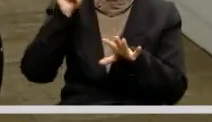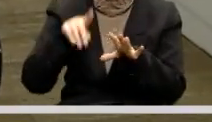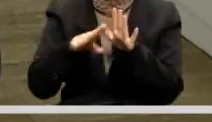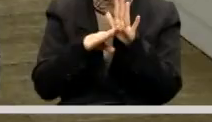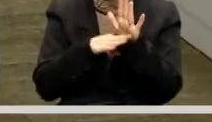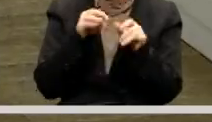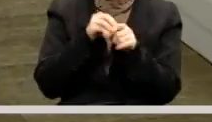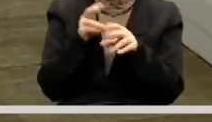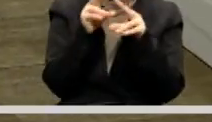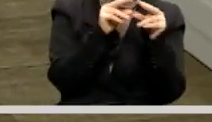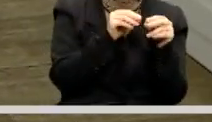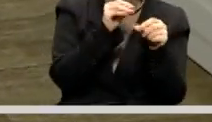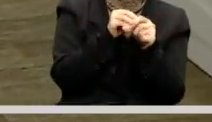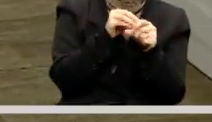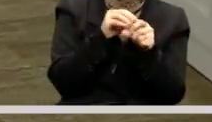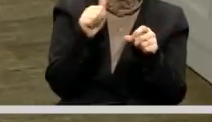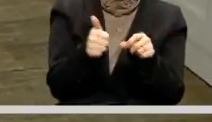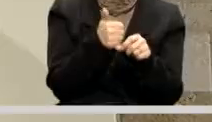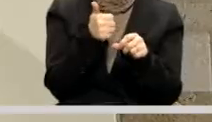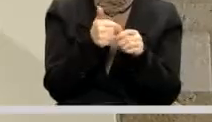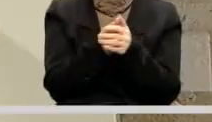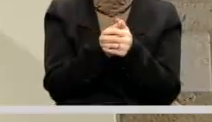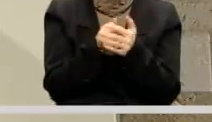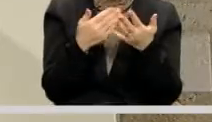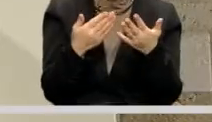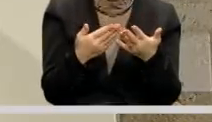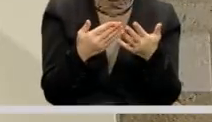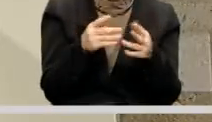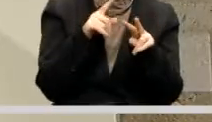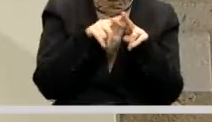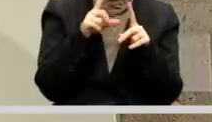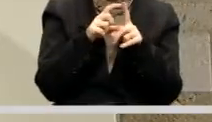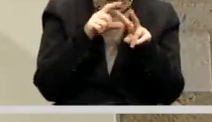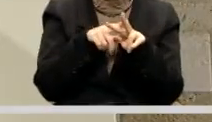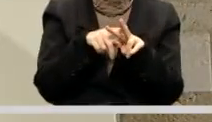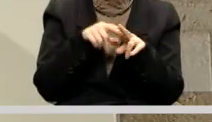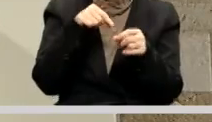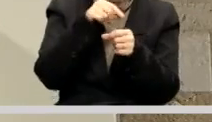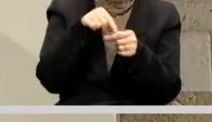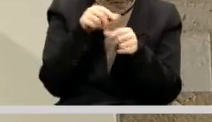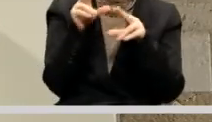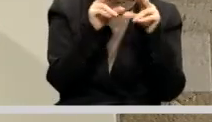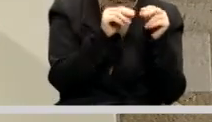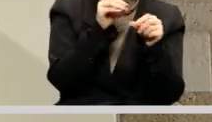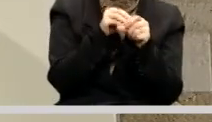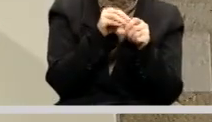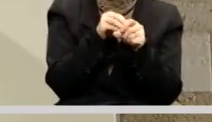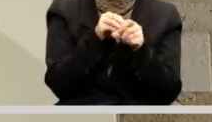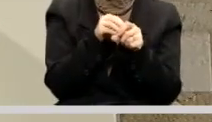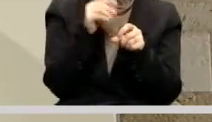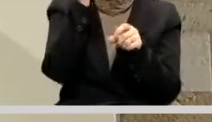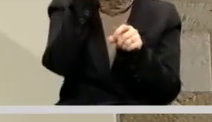daha rahat geçebilmek için rezene çayını kullanabiliriz. Yine ada çayı bu uykuya geçişi kolaylaştırmada, bağışıklığın